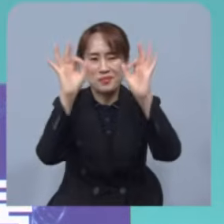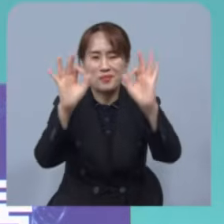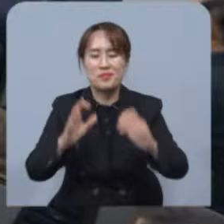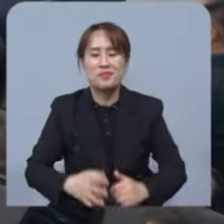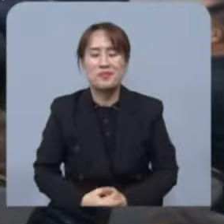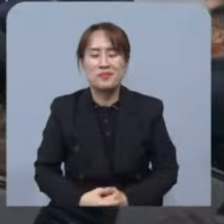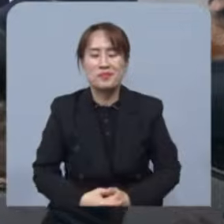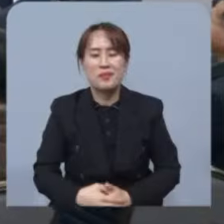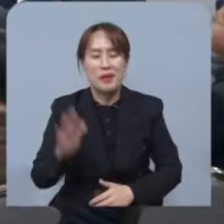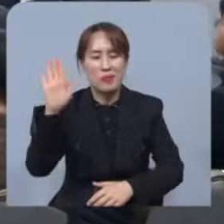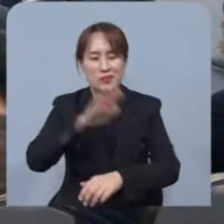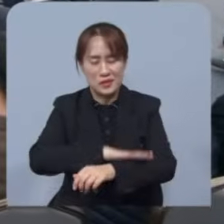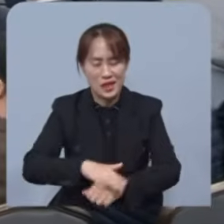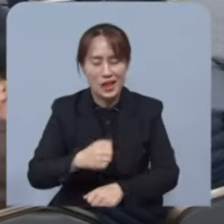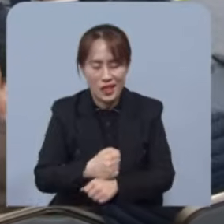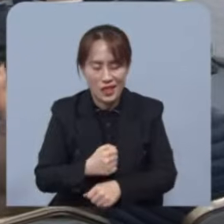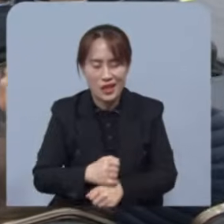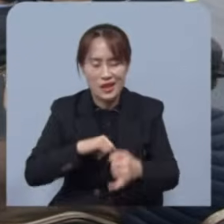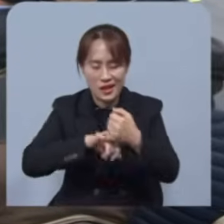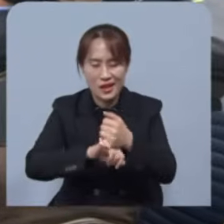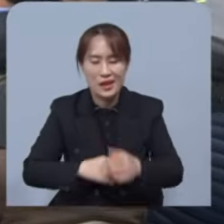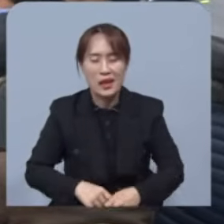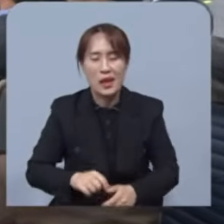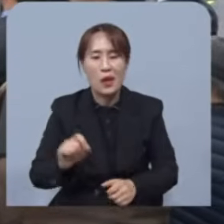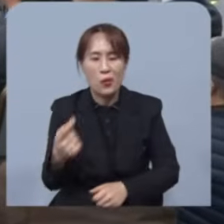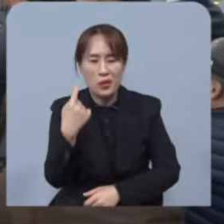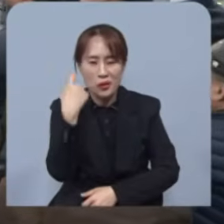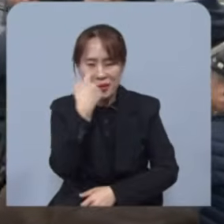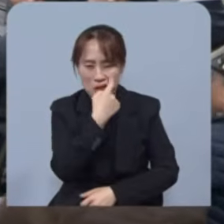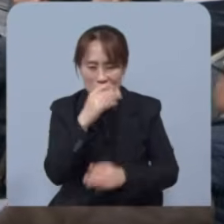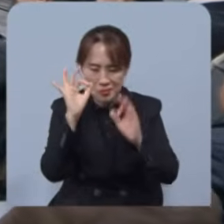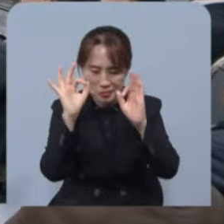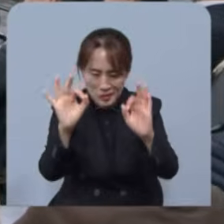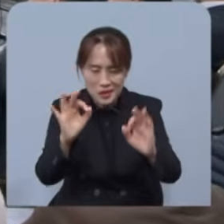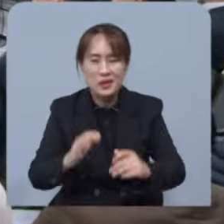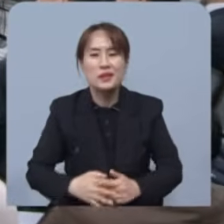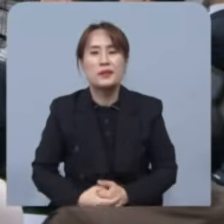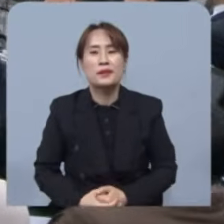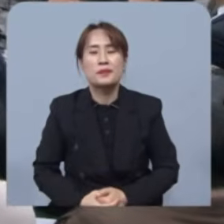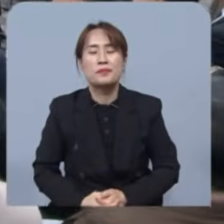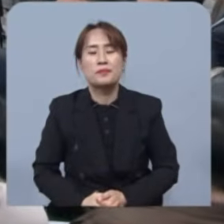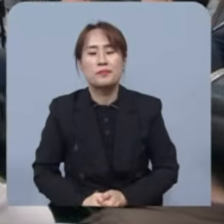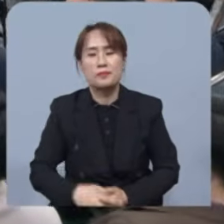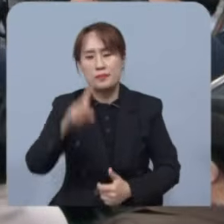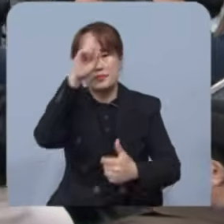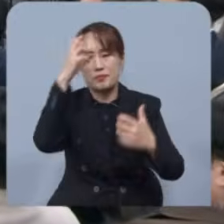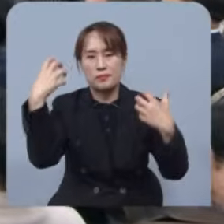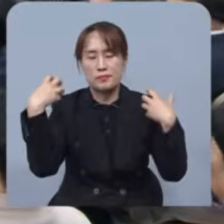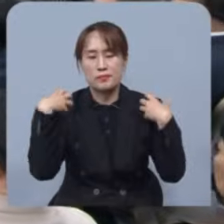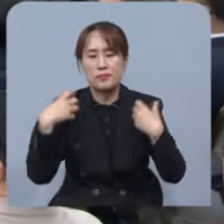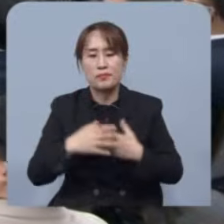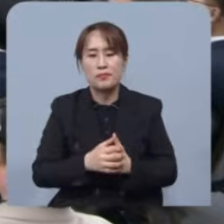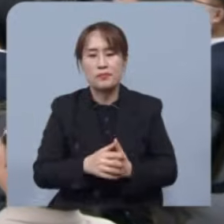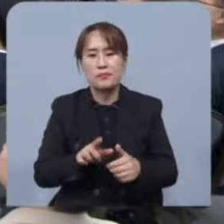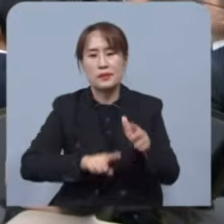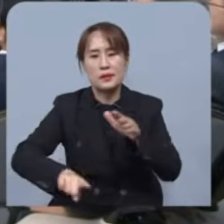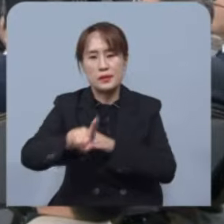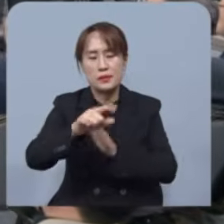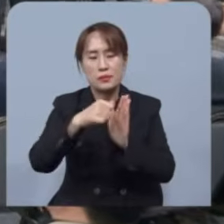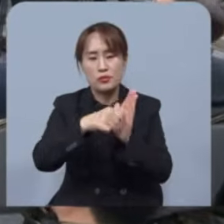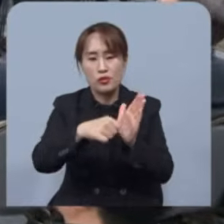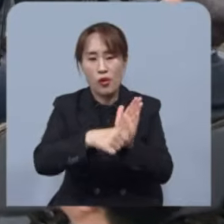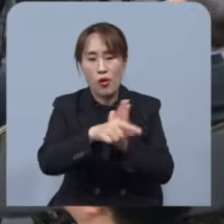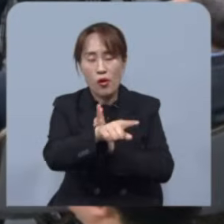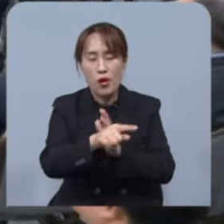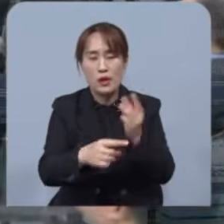좀 더 잘하겠습니다. 원인을 한번 파악해 보도록 하겠습니다. 정부는 첨단 소재 부품에